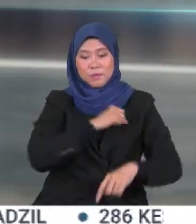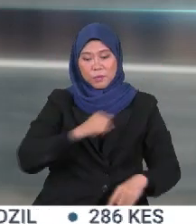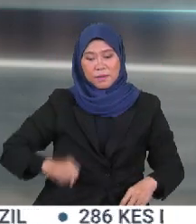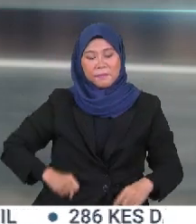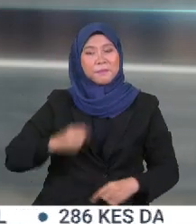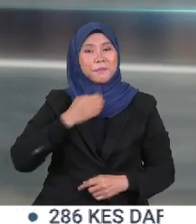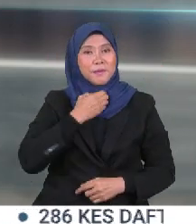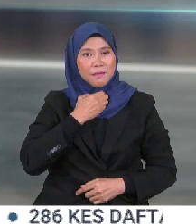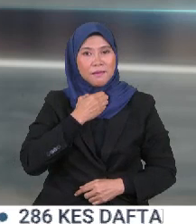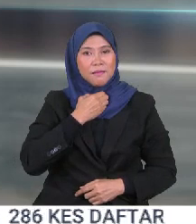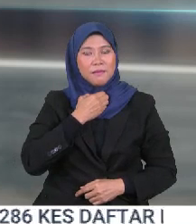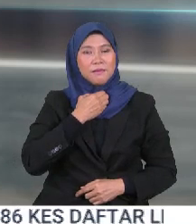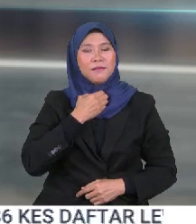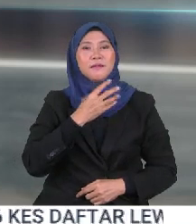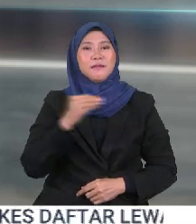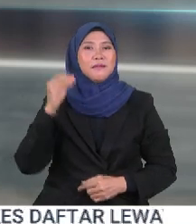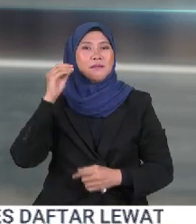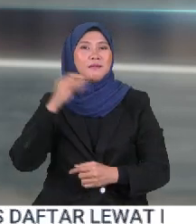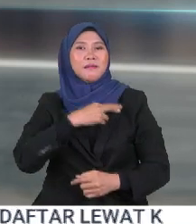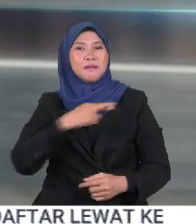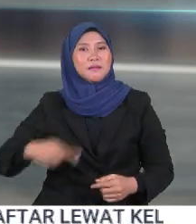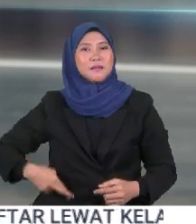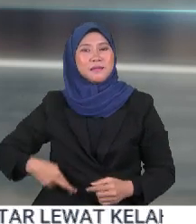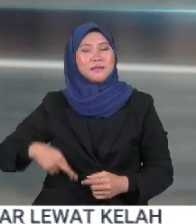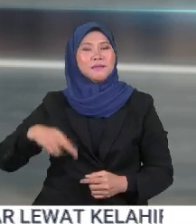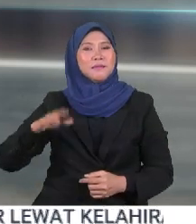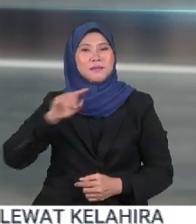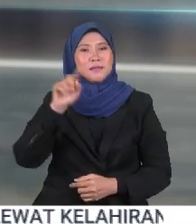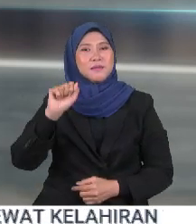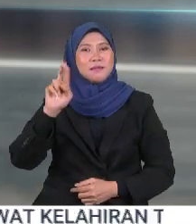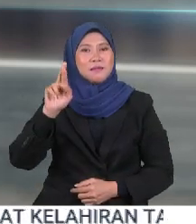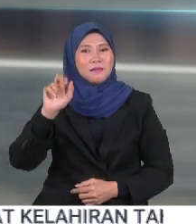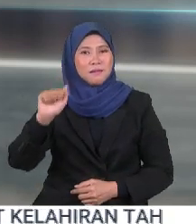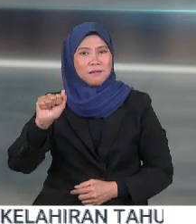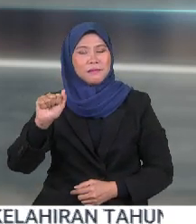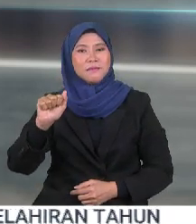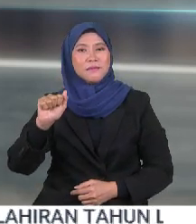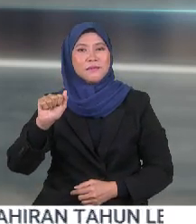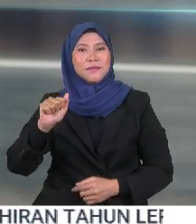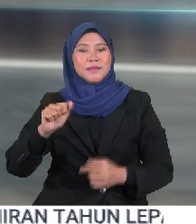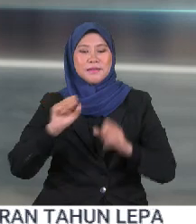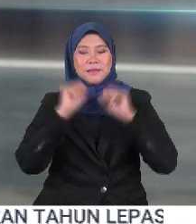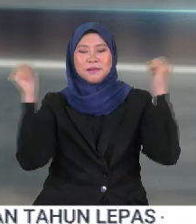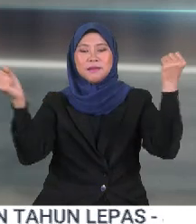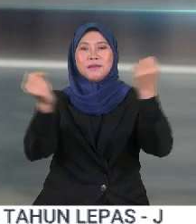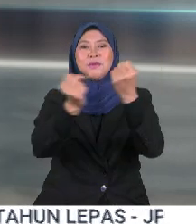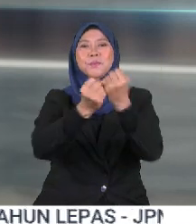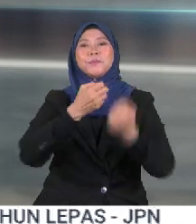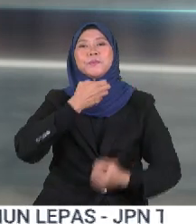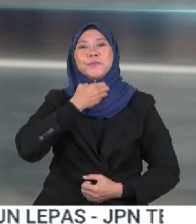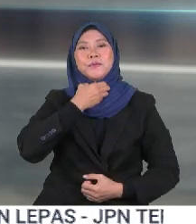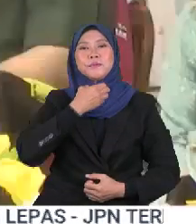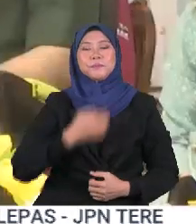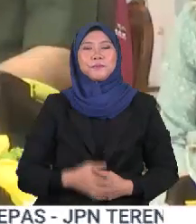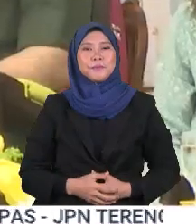Sultan Nazrin Muizzuddin Shah dan Raja Permaisuri Perak Tuanku Zahra Salim di perkarangan Stadium Indra Mulia Ipoh.